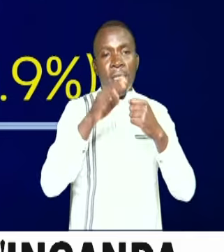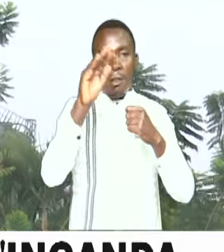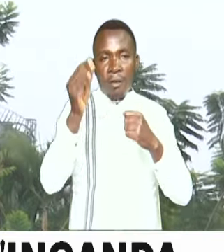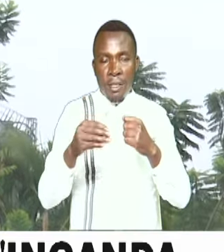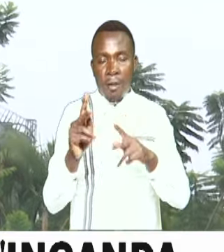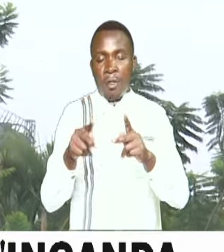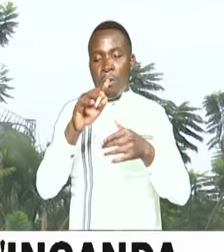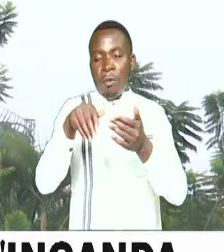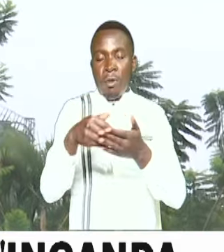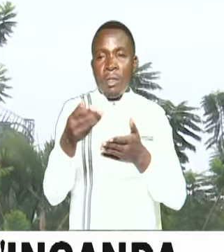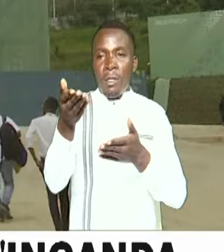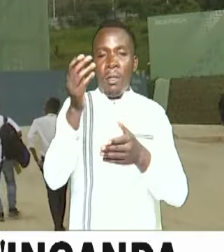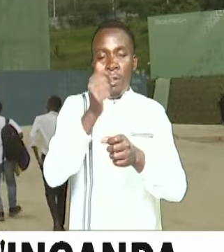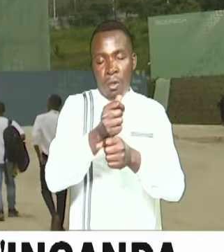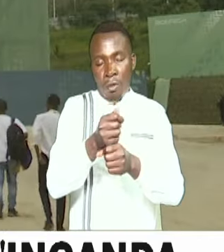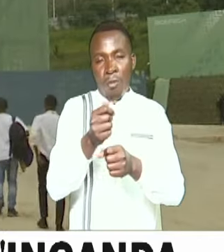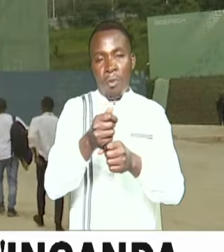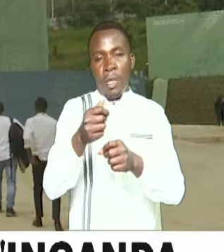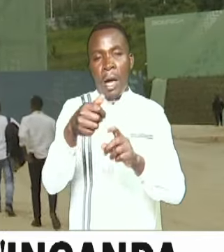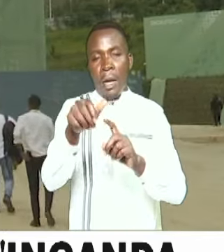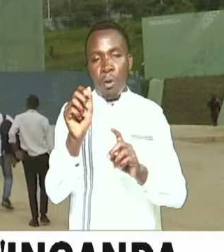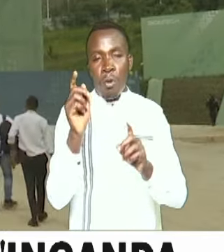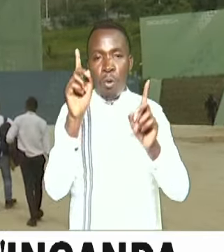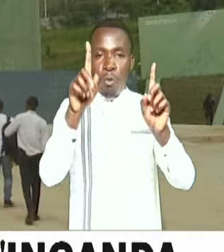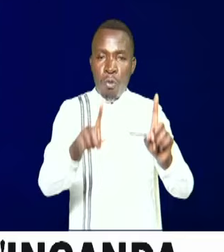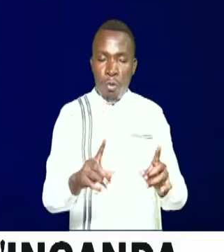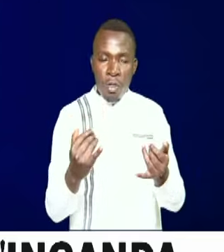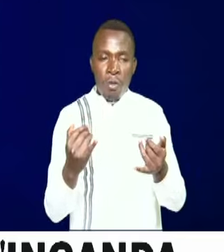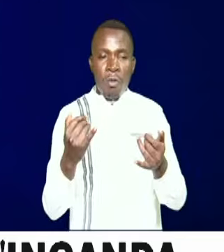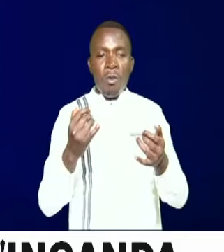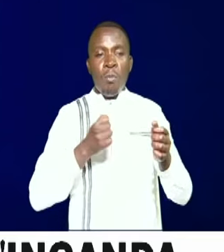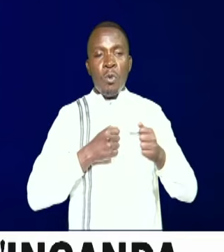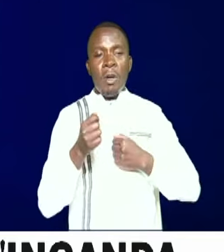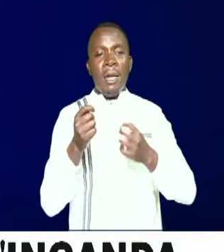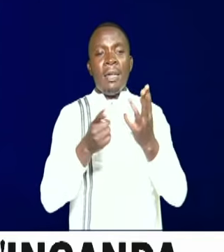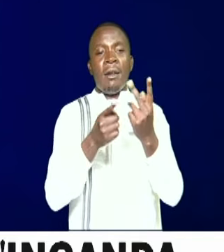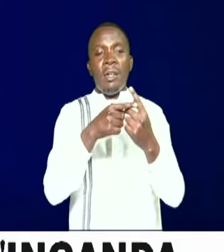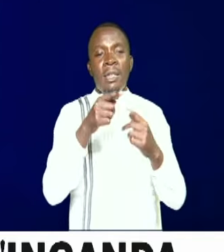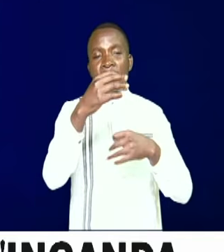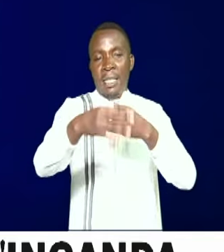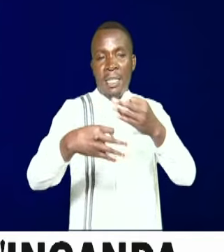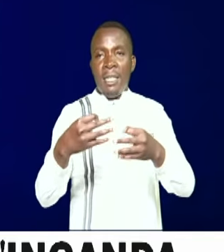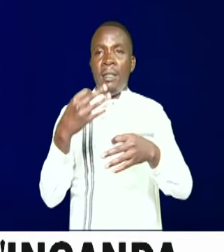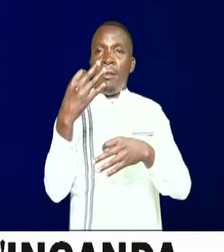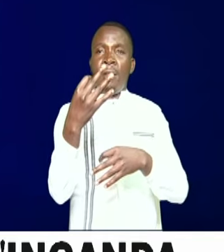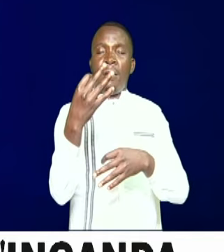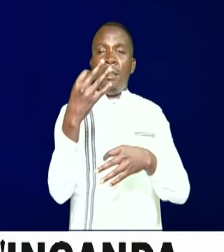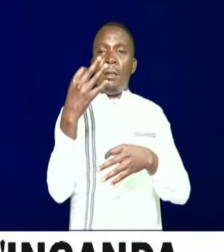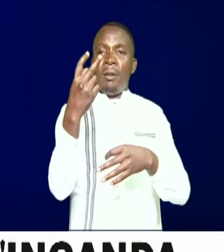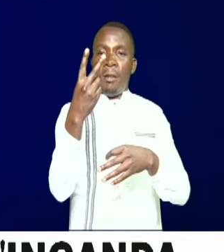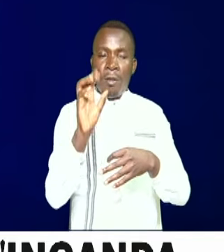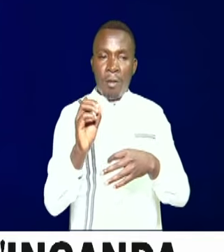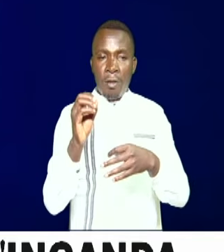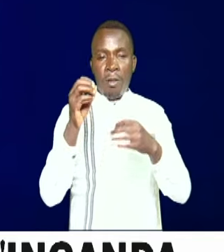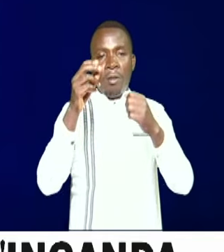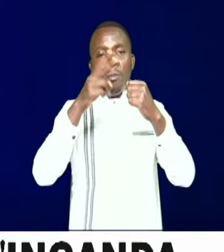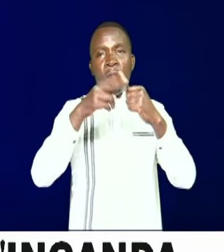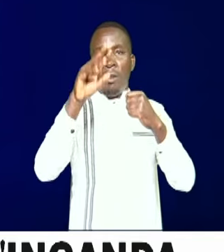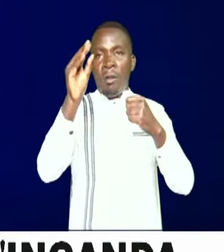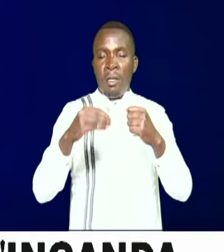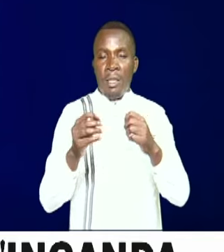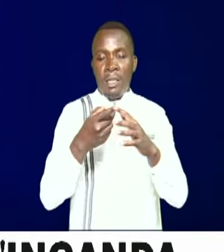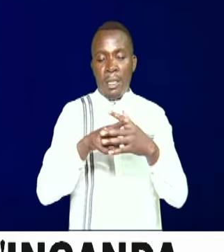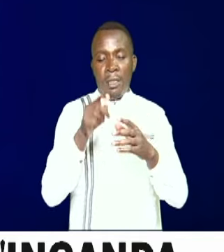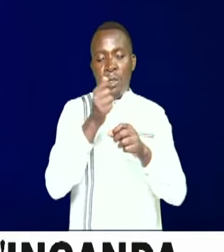gihugu. Kugeza uyu munsi kandi mu Rwanda habarurwa inganda 320. Muri zo 70% zatangiye gukora